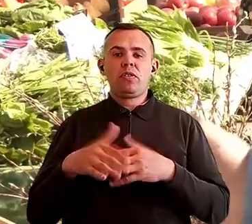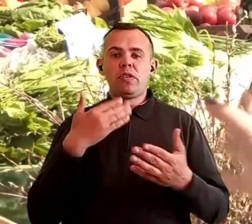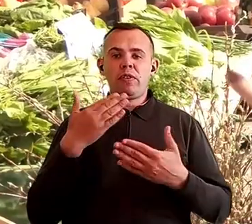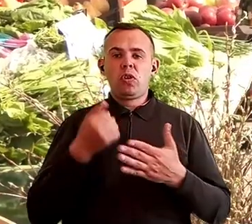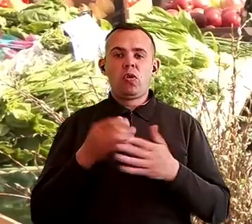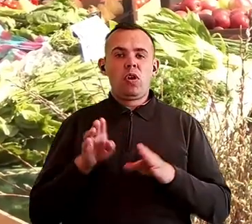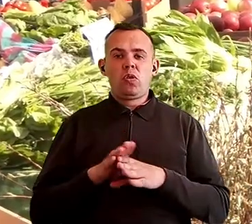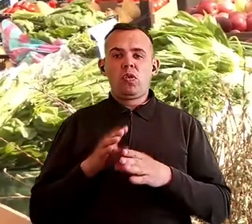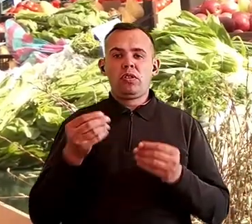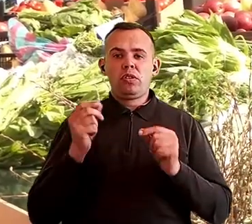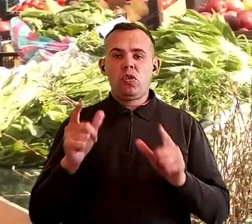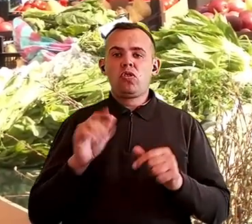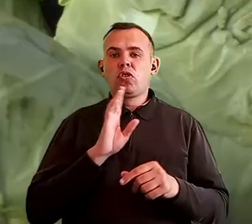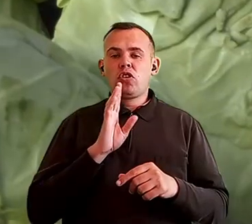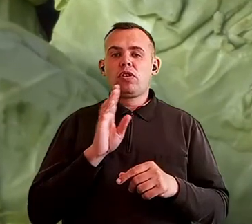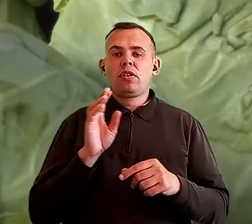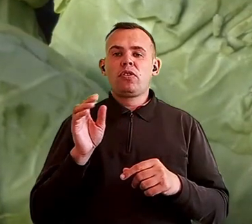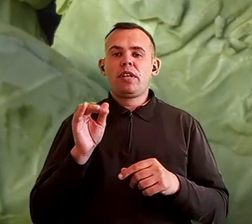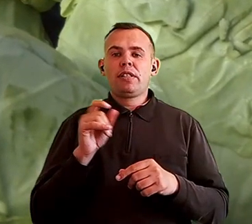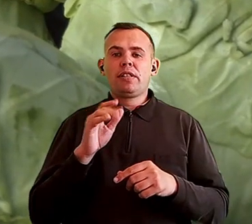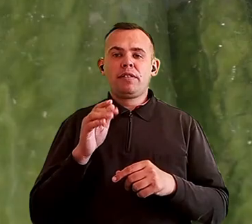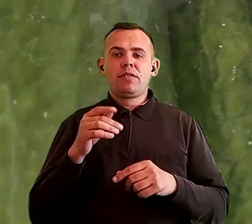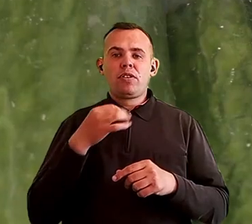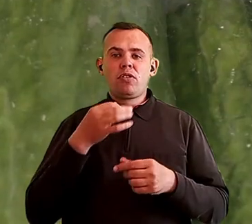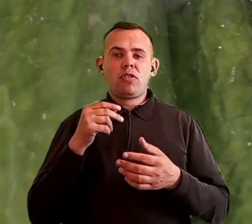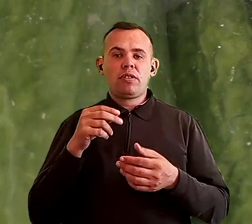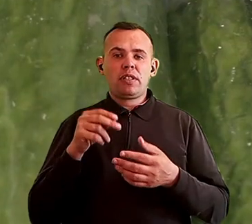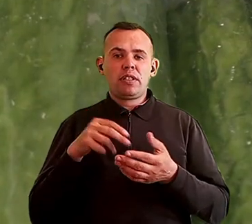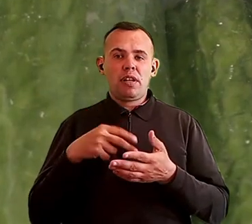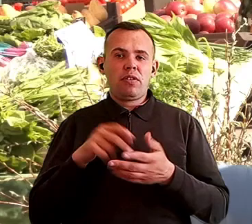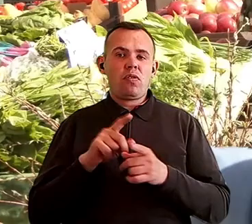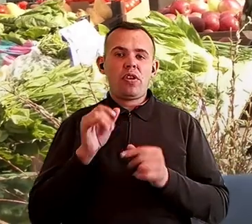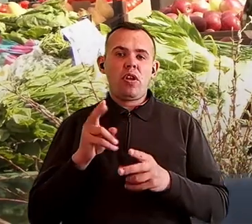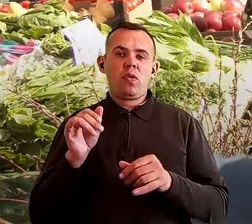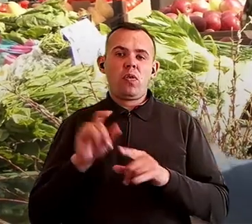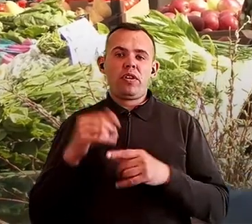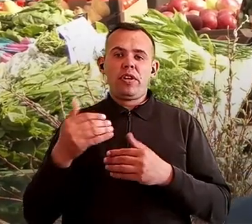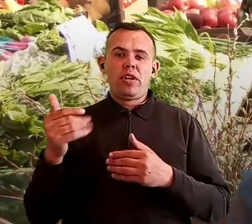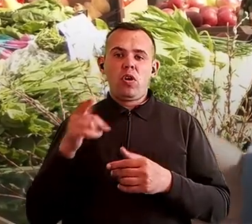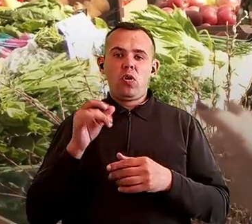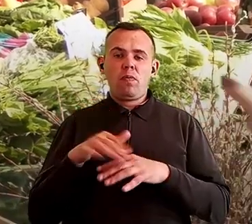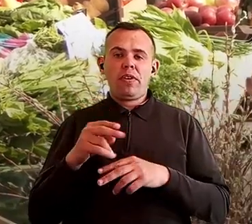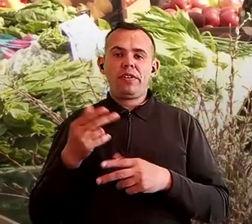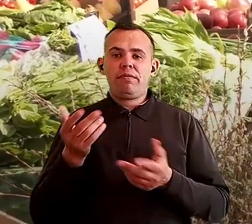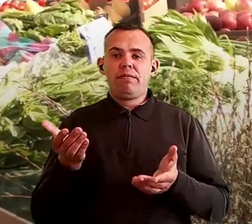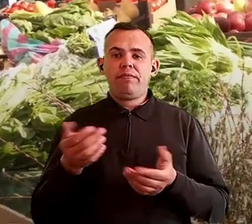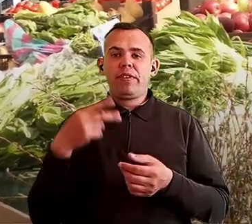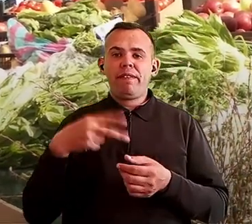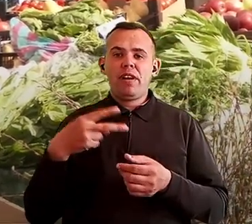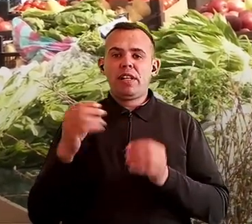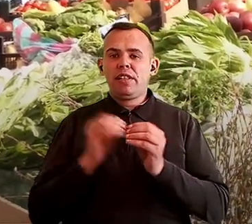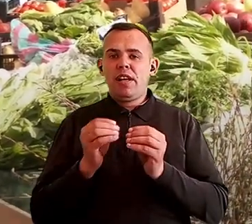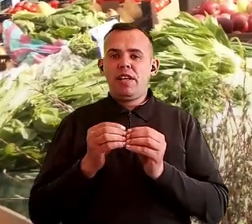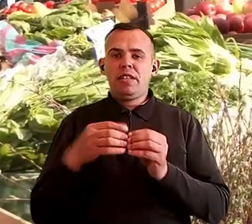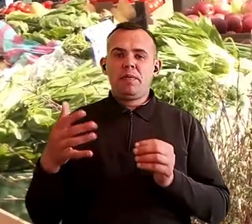здорожчання. Жінка із Звенигородки. Каже, ціни у Черкасах такі ж, як і у їхній громаді. 20, 10, 15 і 20